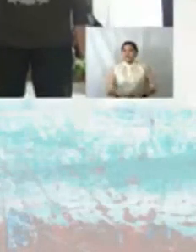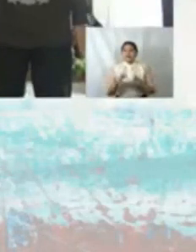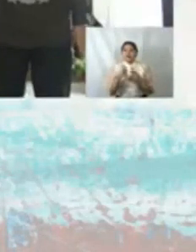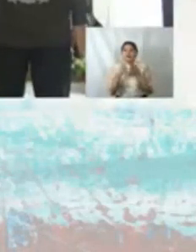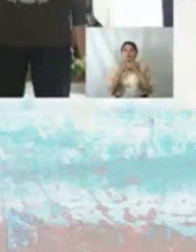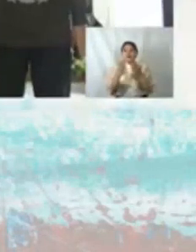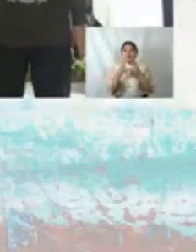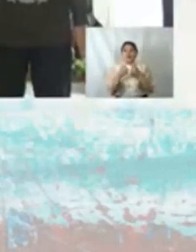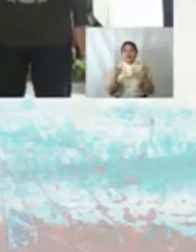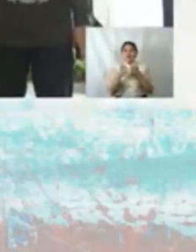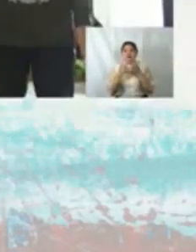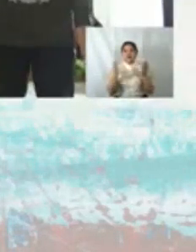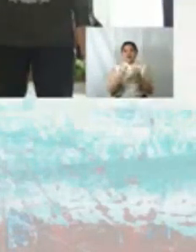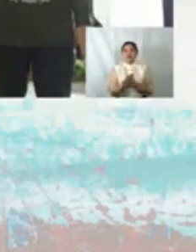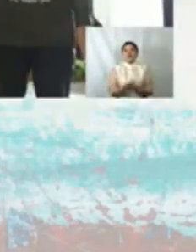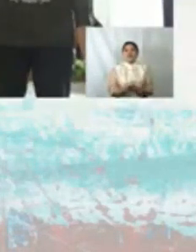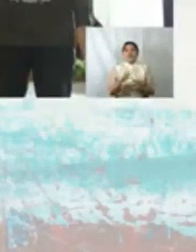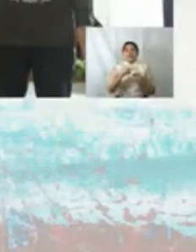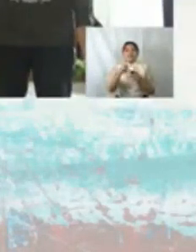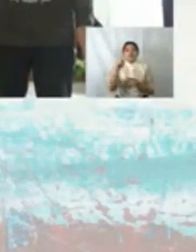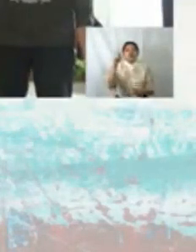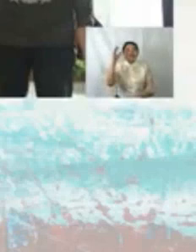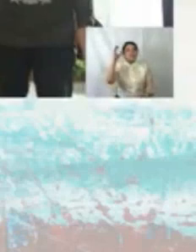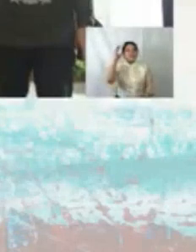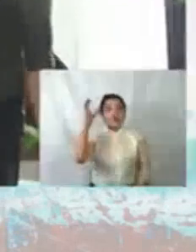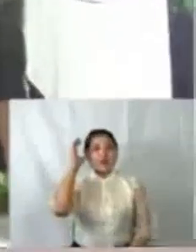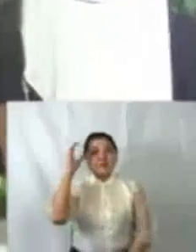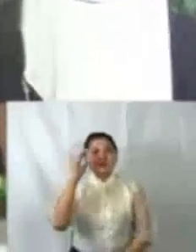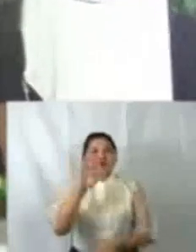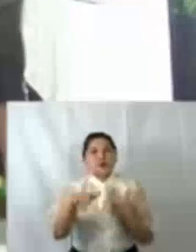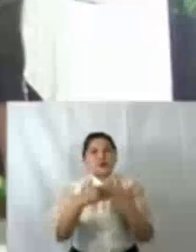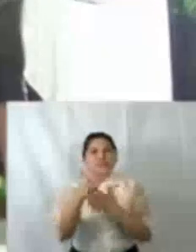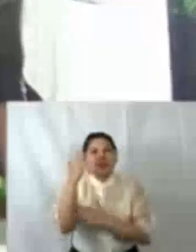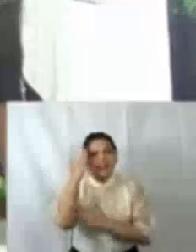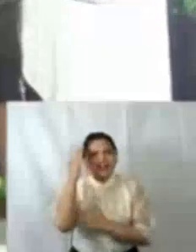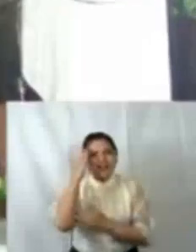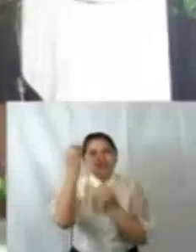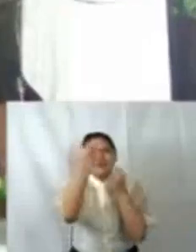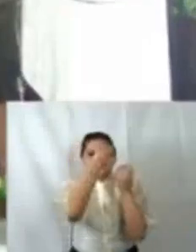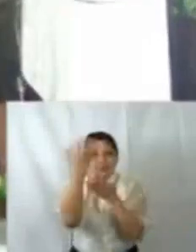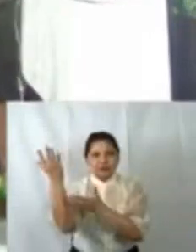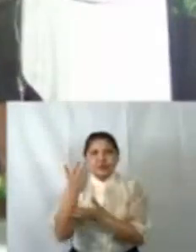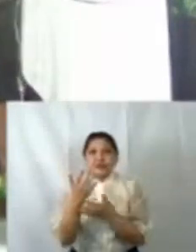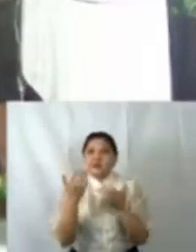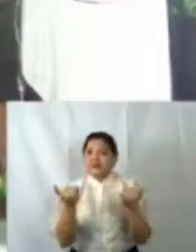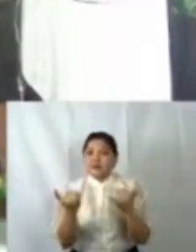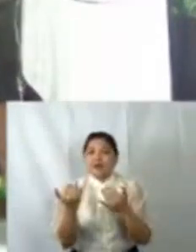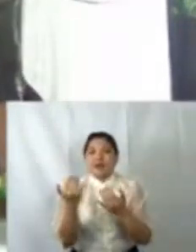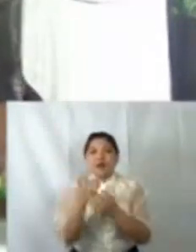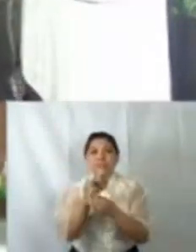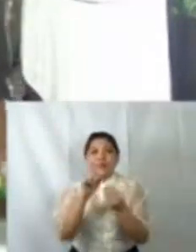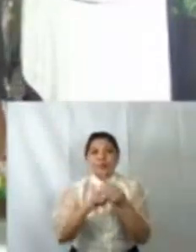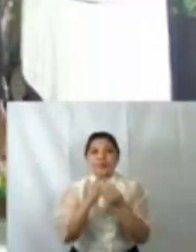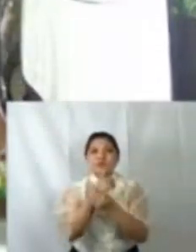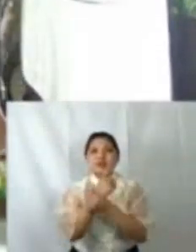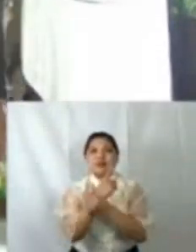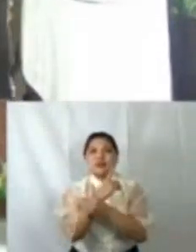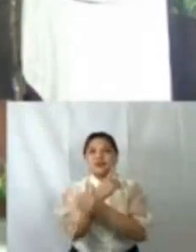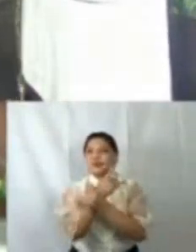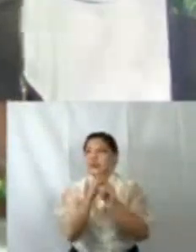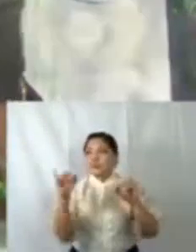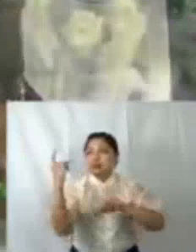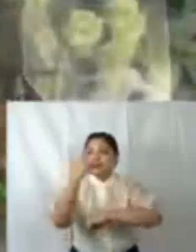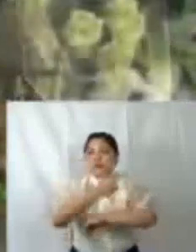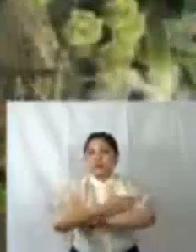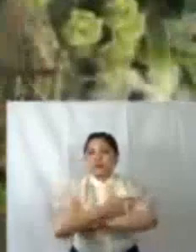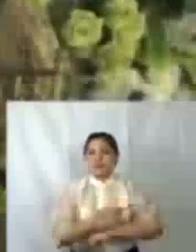Maraming salamat po, Professor Xiao Chua, para sa mga kaalaman at impormasyon tungkol sa Araw ng Kasarinlan.